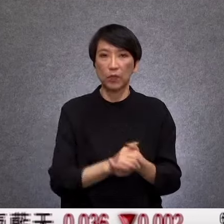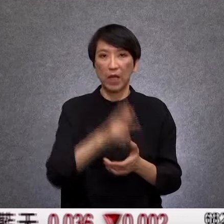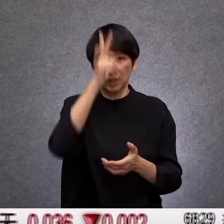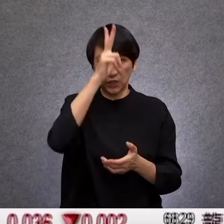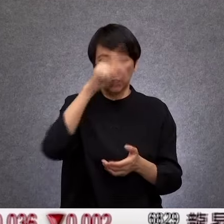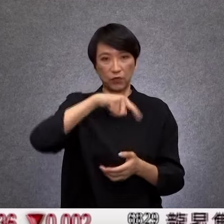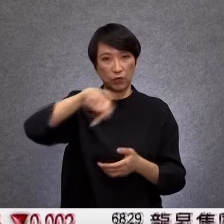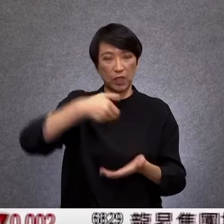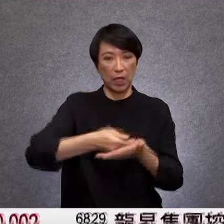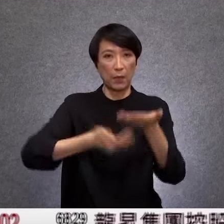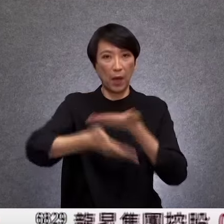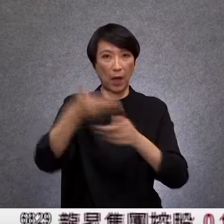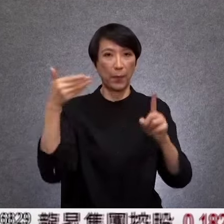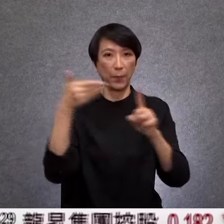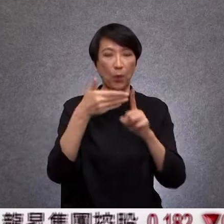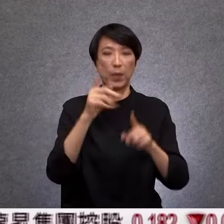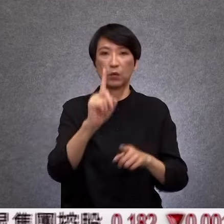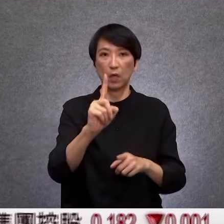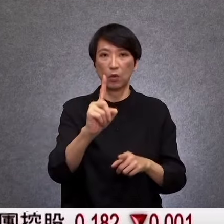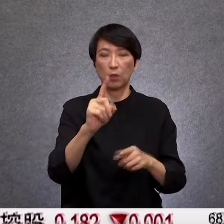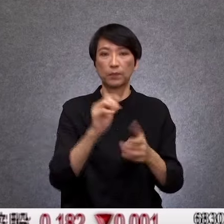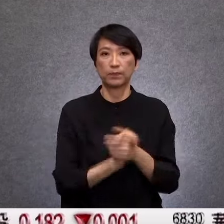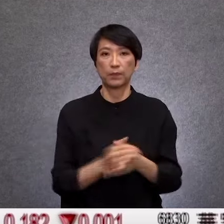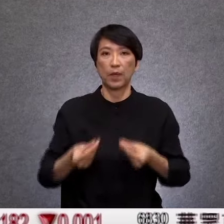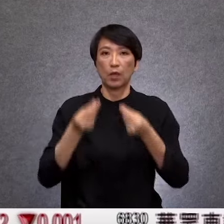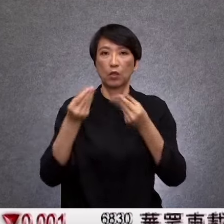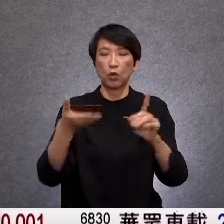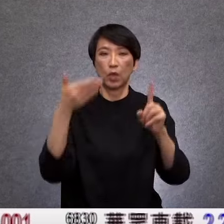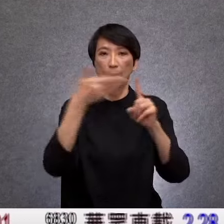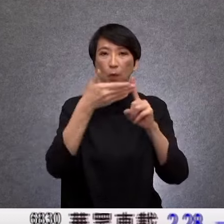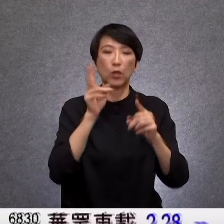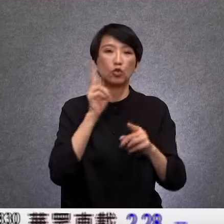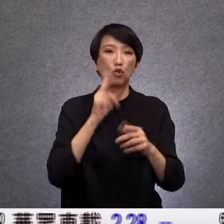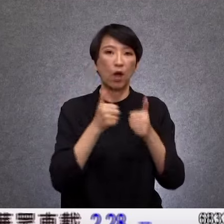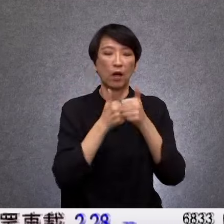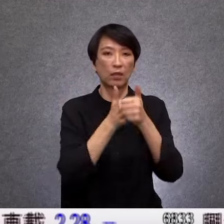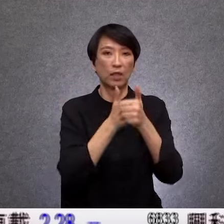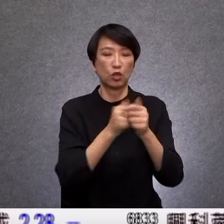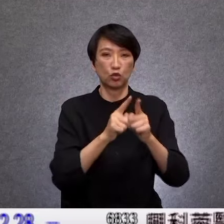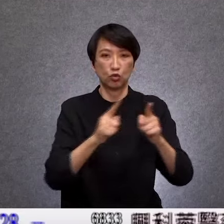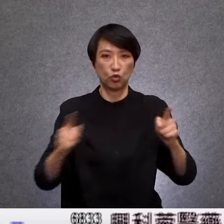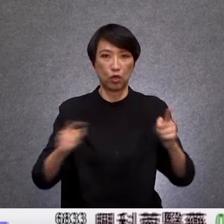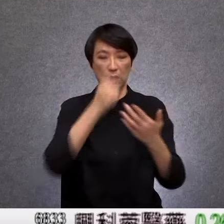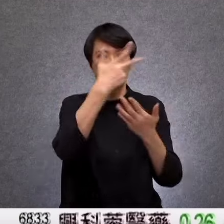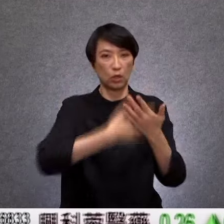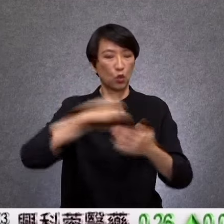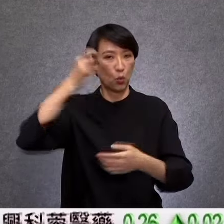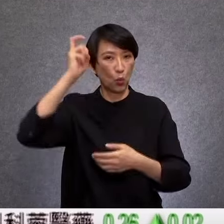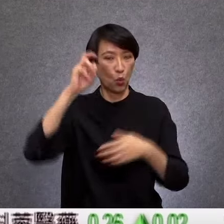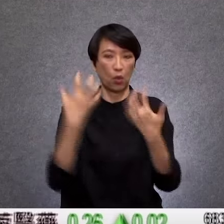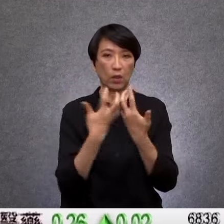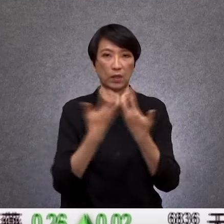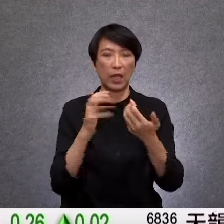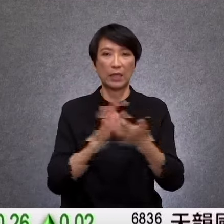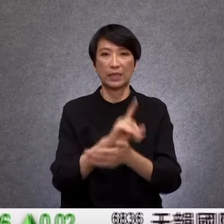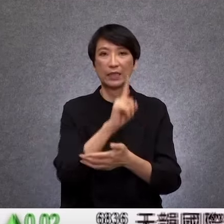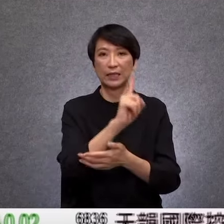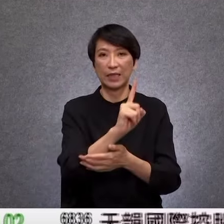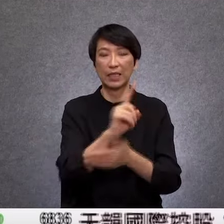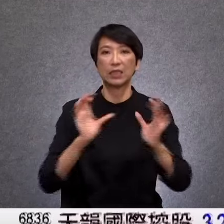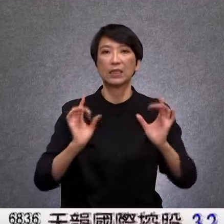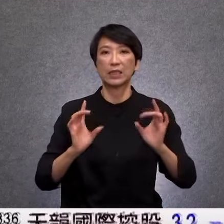官地都少啲咧？ 政府賣地咧有一個目標嘅，有個供應目標。其實如果根據個長策嗰